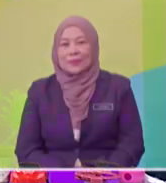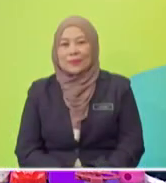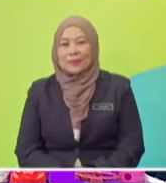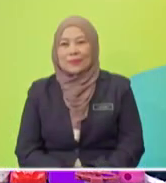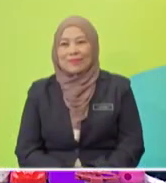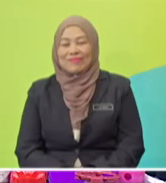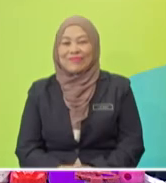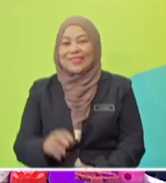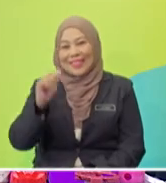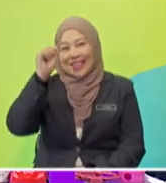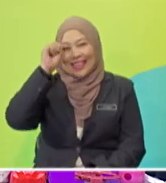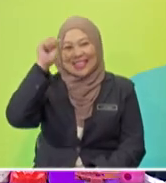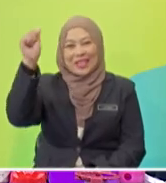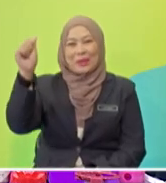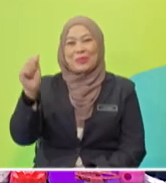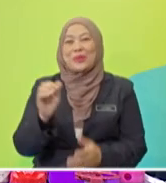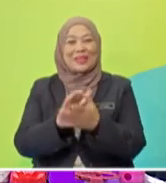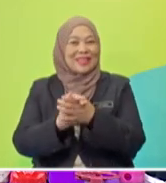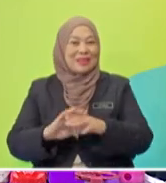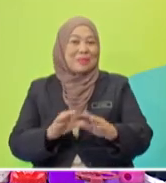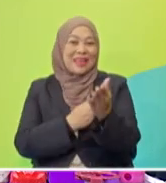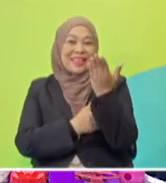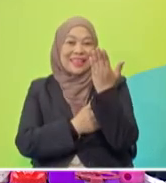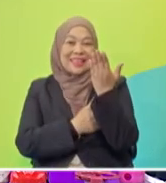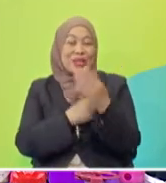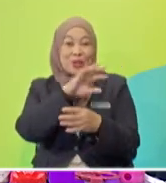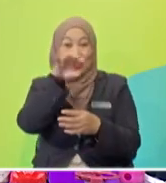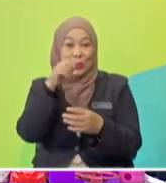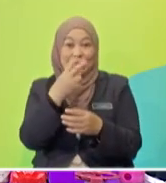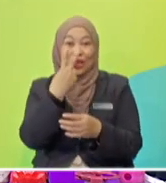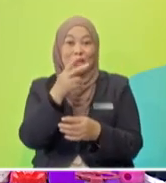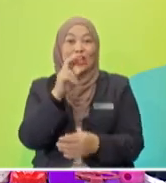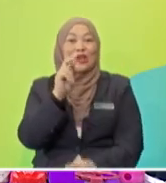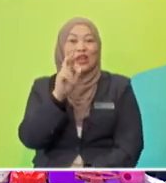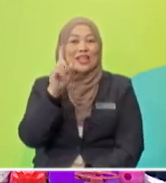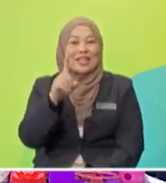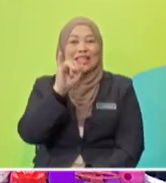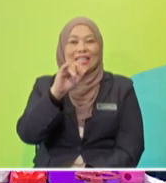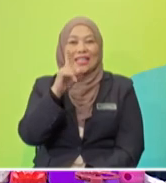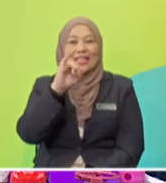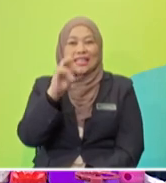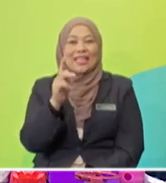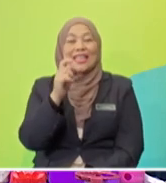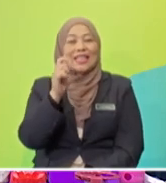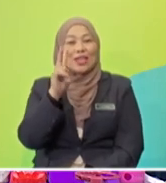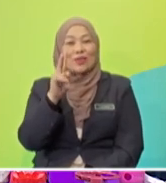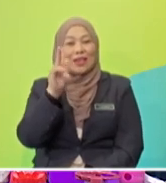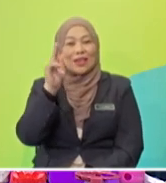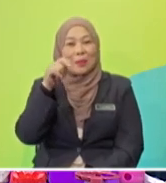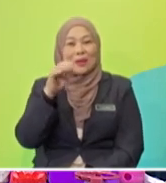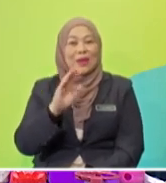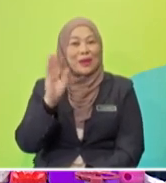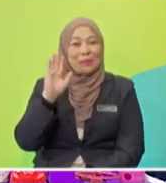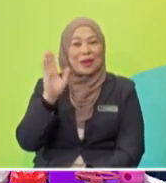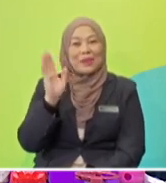Hai assalamualaikum Salam sejahtera anda sudah menyaksikan Didik TVM Hari ini bersama-sama dengan saya Ria selaku pengacara Anda apa kabar